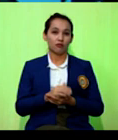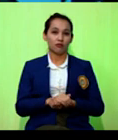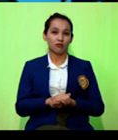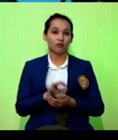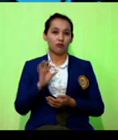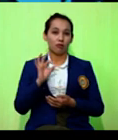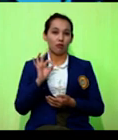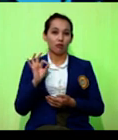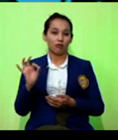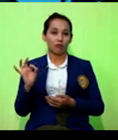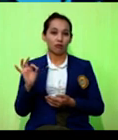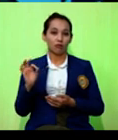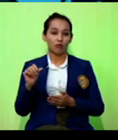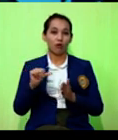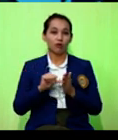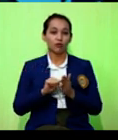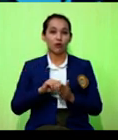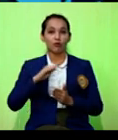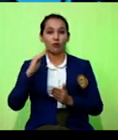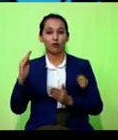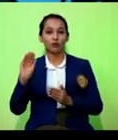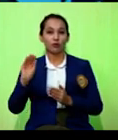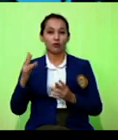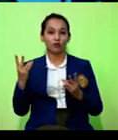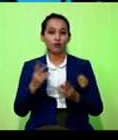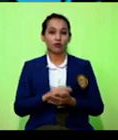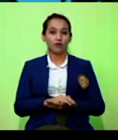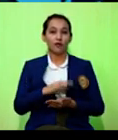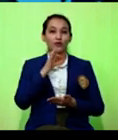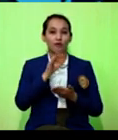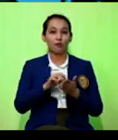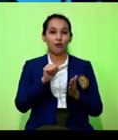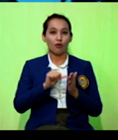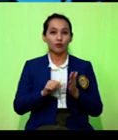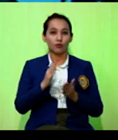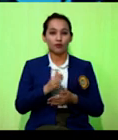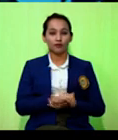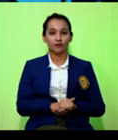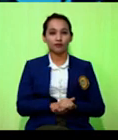0 o'z-o'zidan 6 ning orqasiga tushadi. Natija 60.